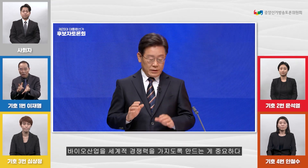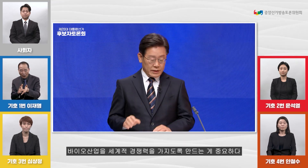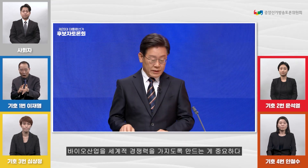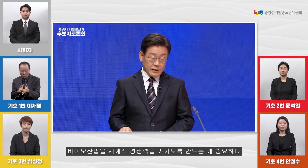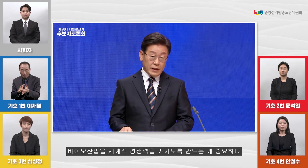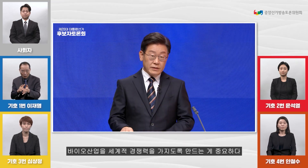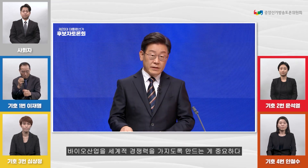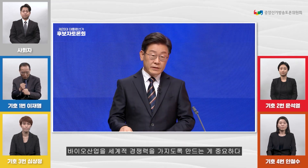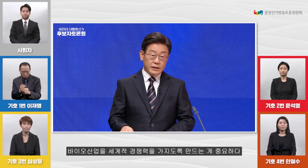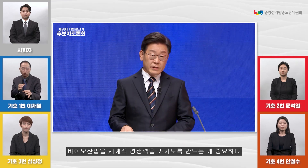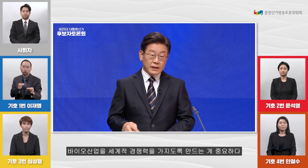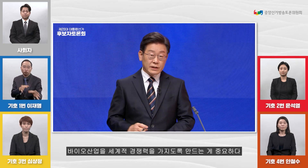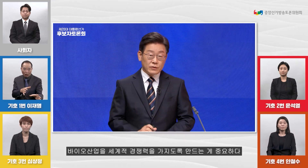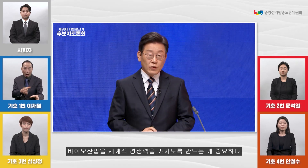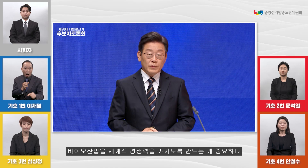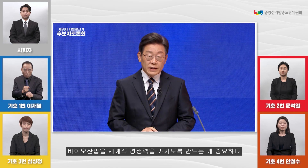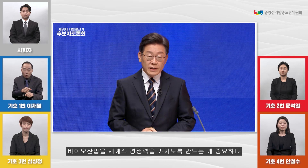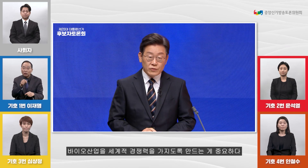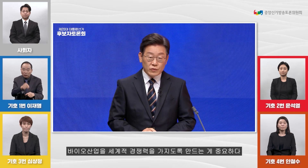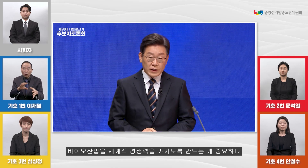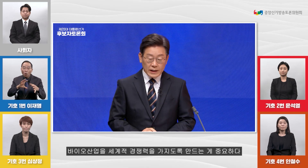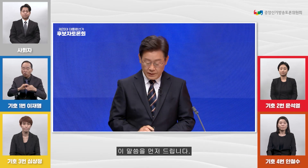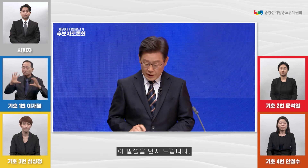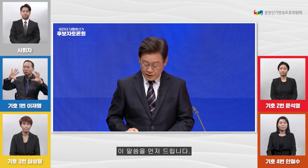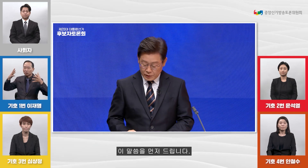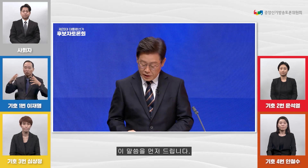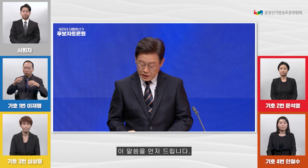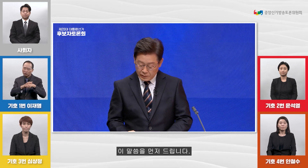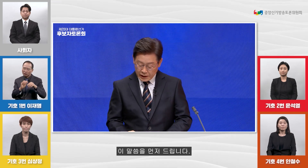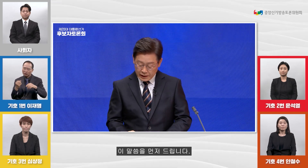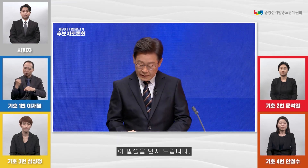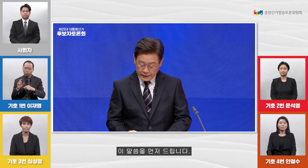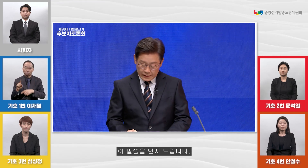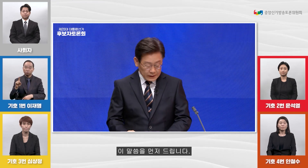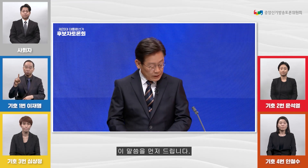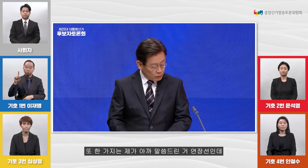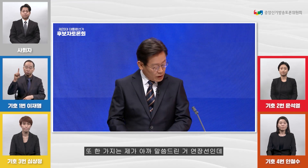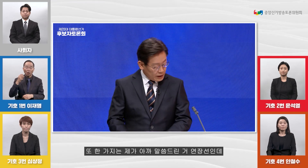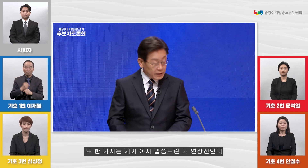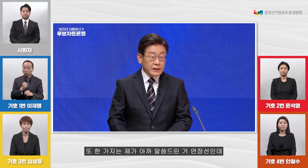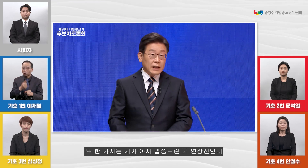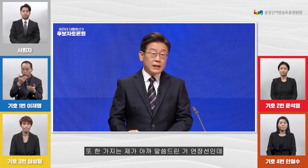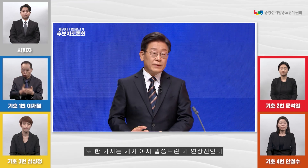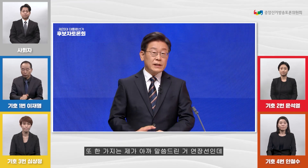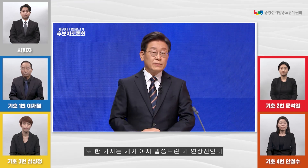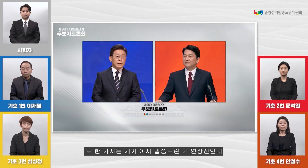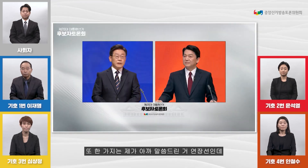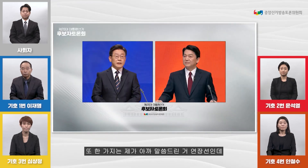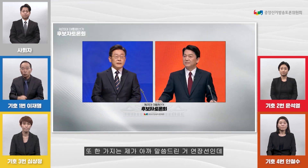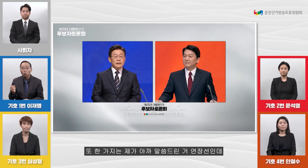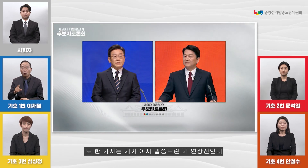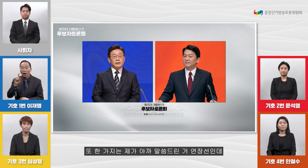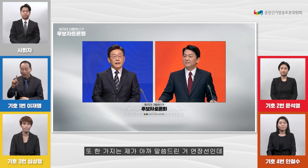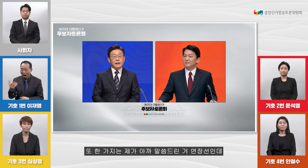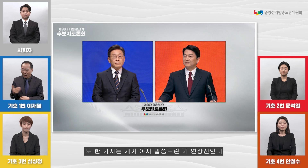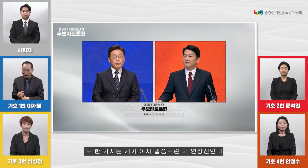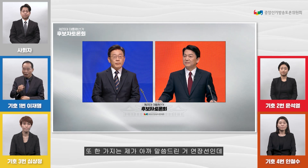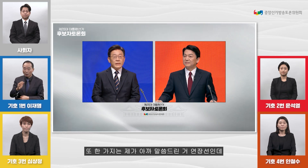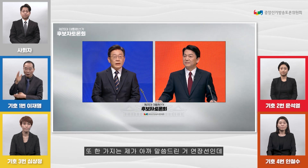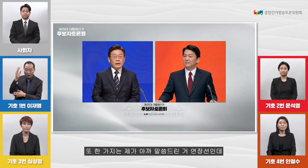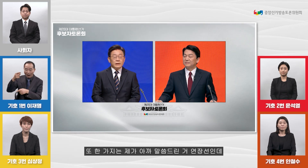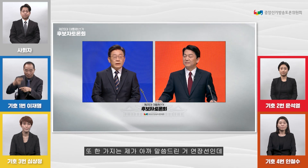산업을 세계적 경쟁력을 가지도록 만드는 게 중요하다. 이 말씀 먼저 드립니다. 또 한 가지는 제가 아까 말씀드린 거의